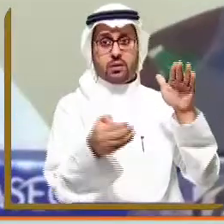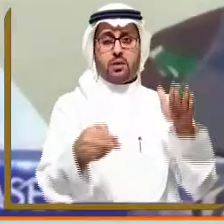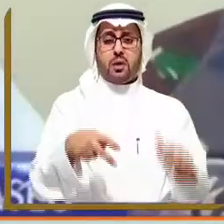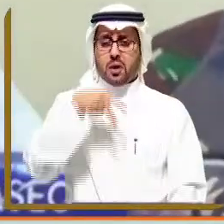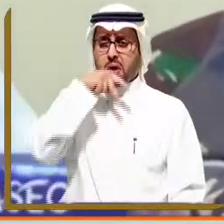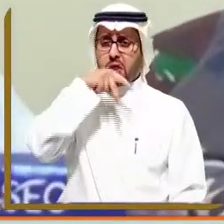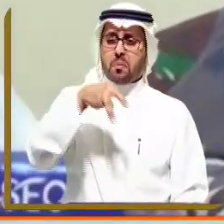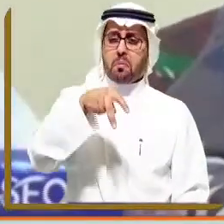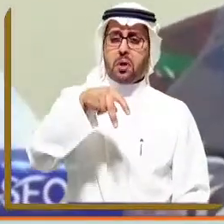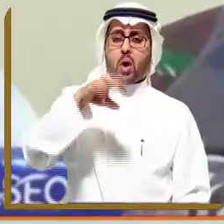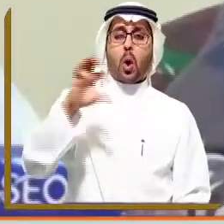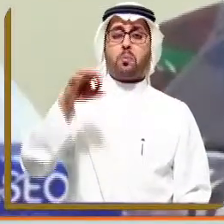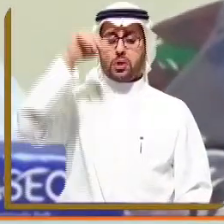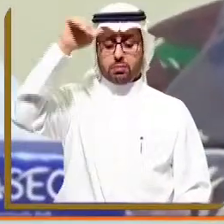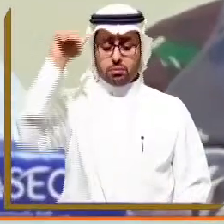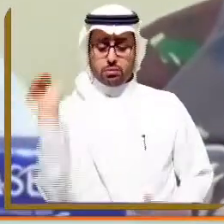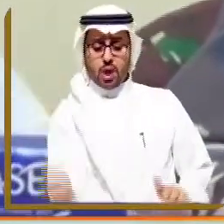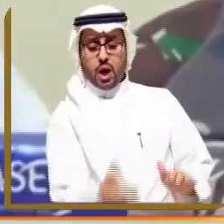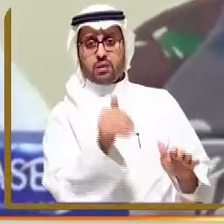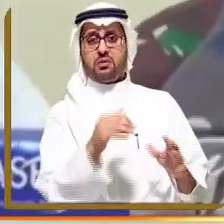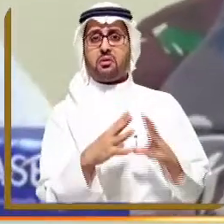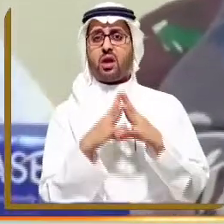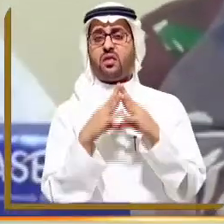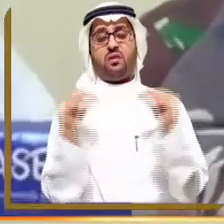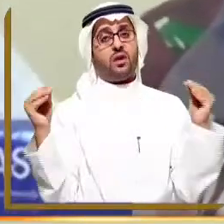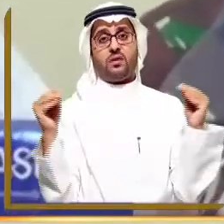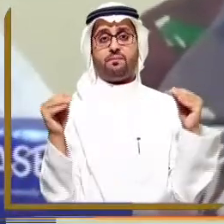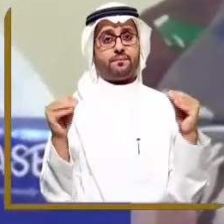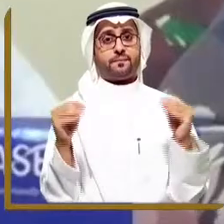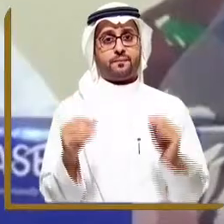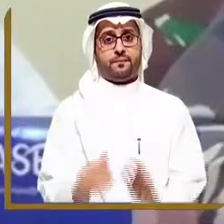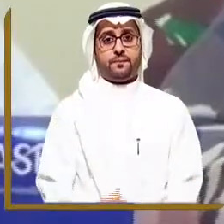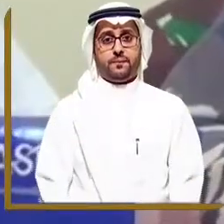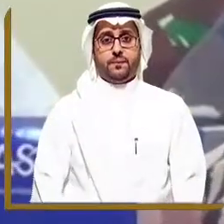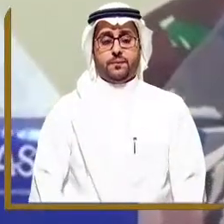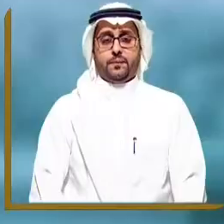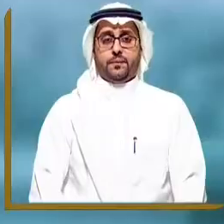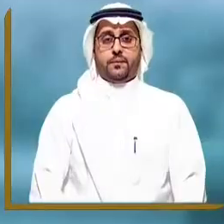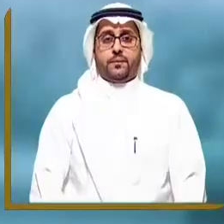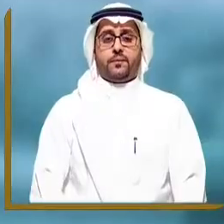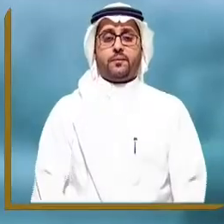تقريباً، وذلك بعد أن تلاشت الأمال تقريباً في العثور عليها.